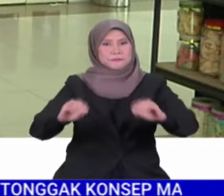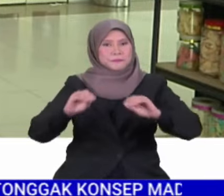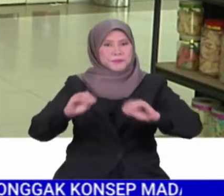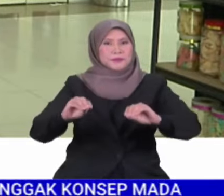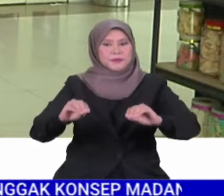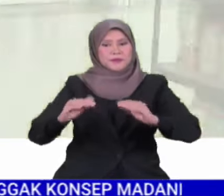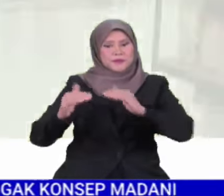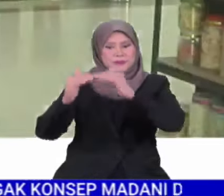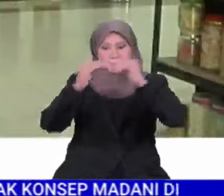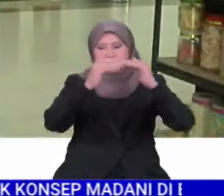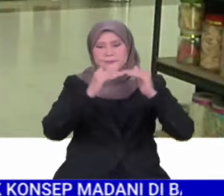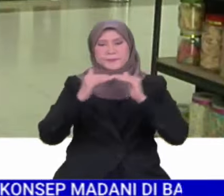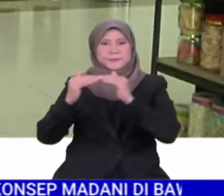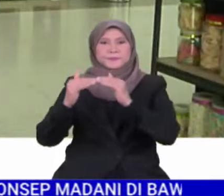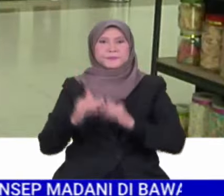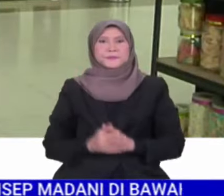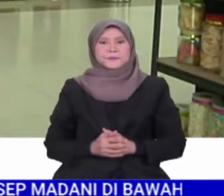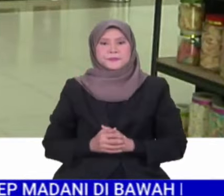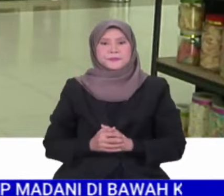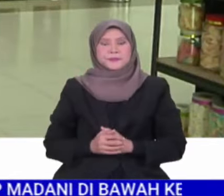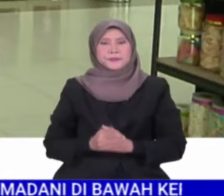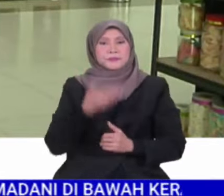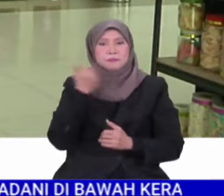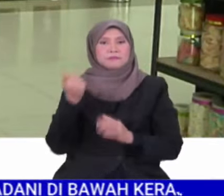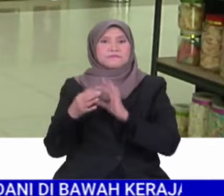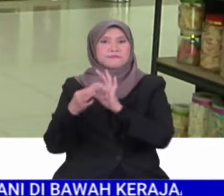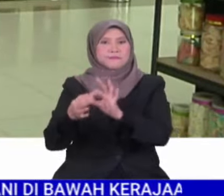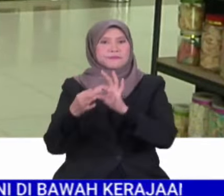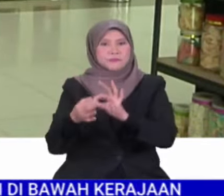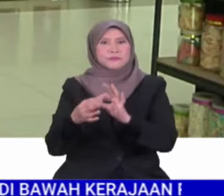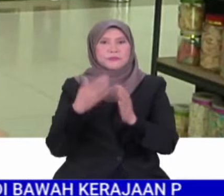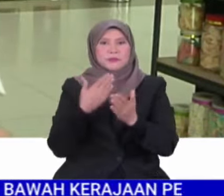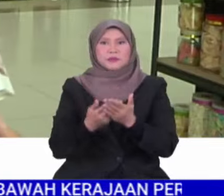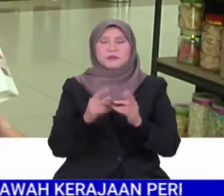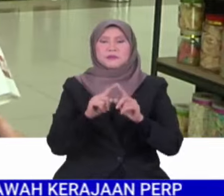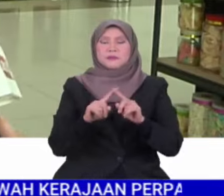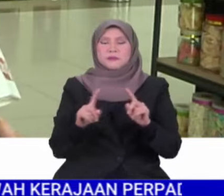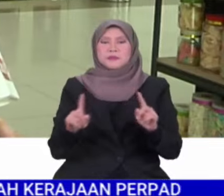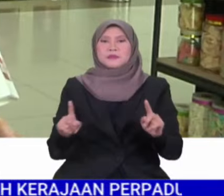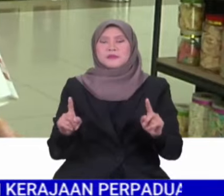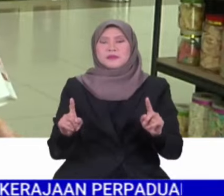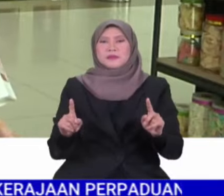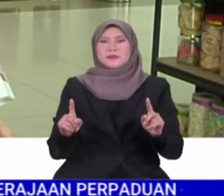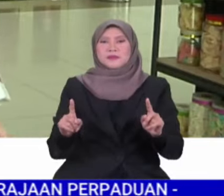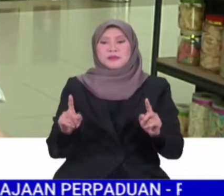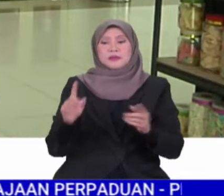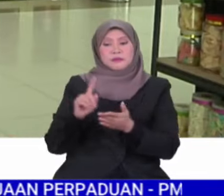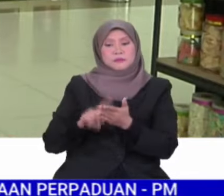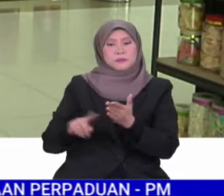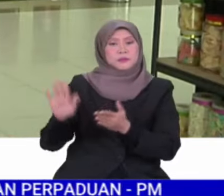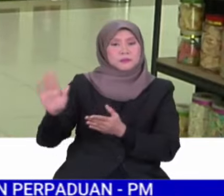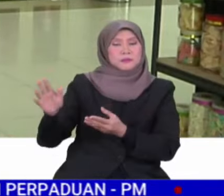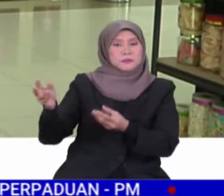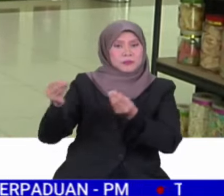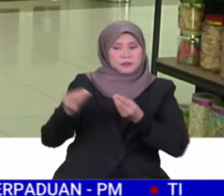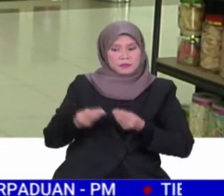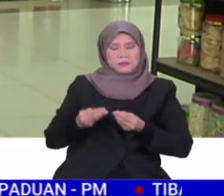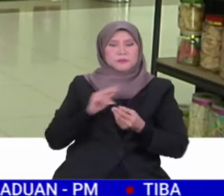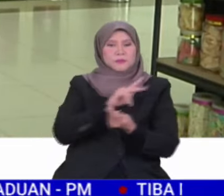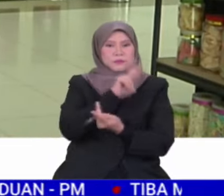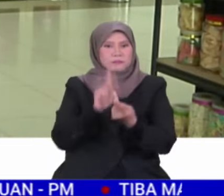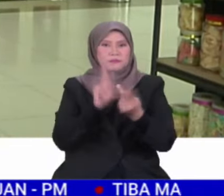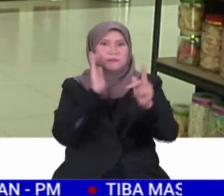yang sama. Insentif tu memang kita sambut baik lah, tapi satu, kita nakkan insentif yang diberi tu betul-betul